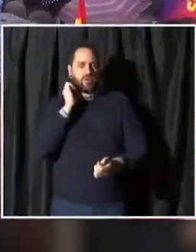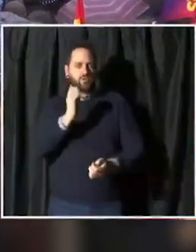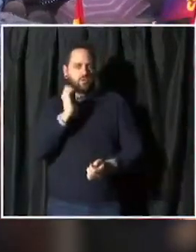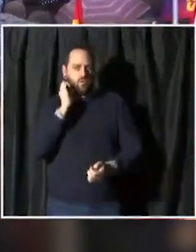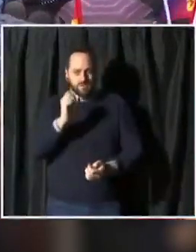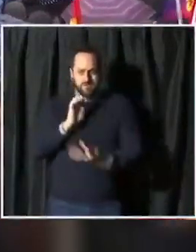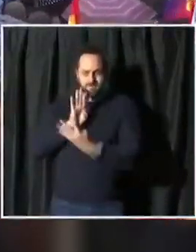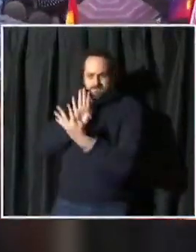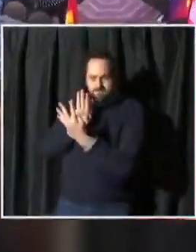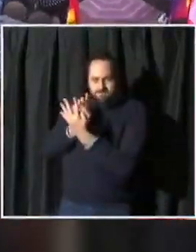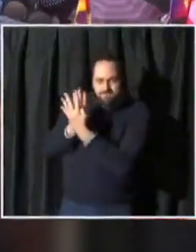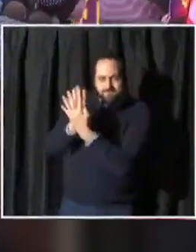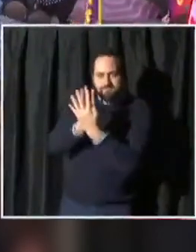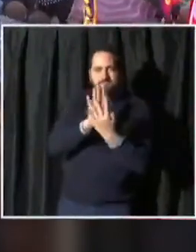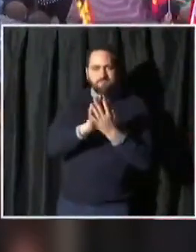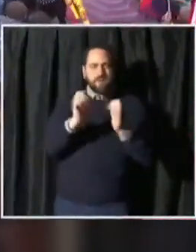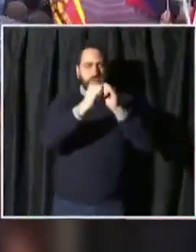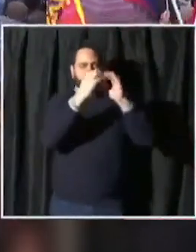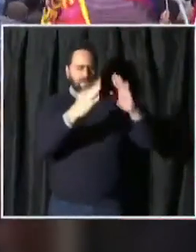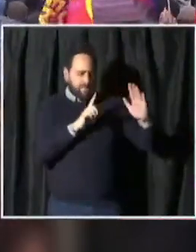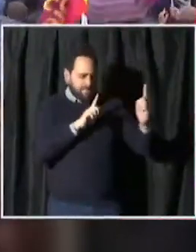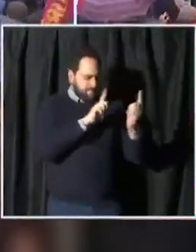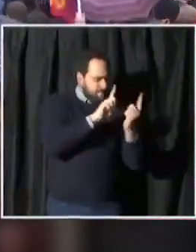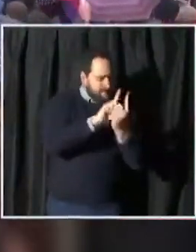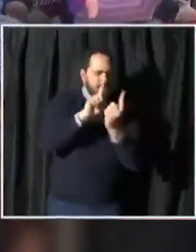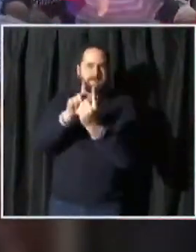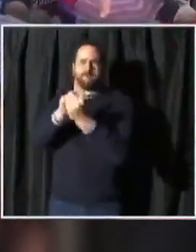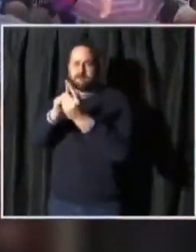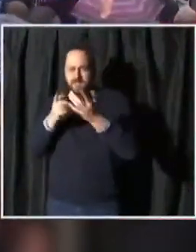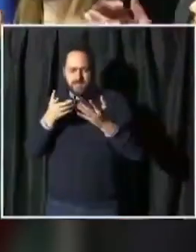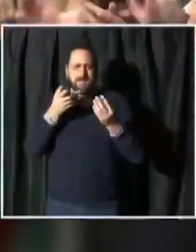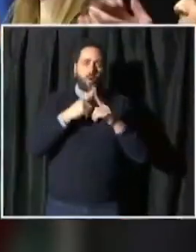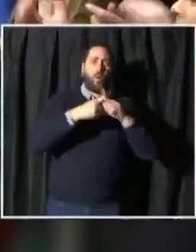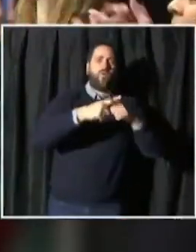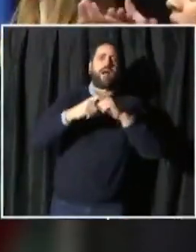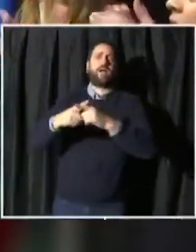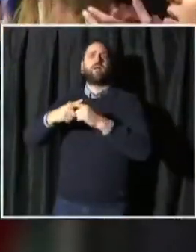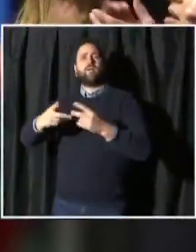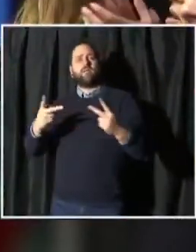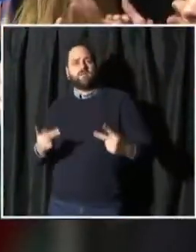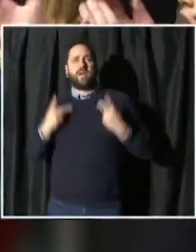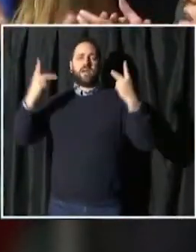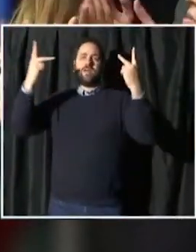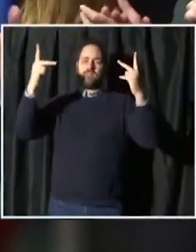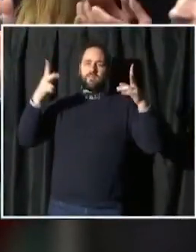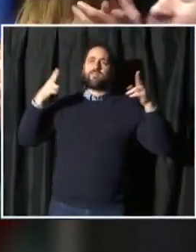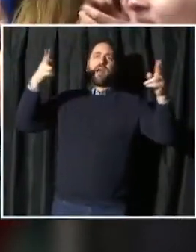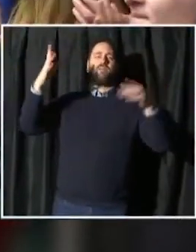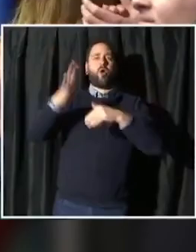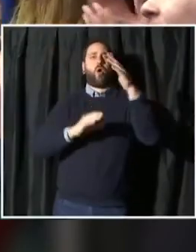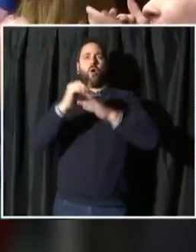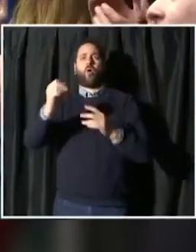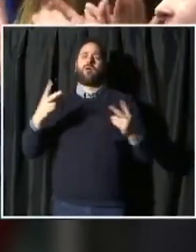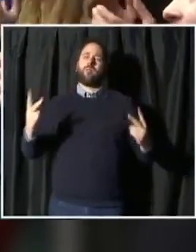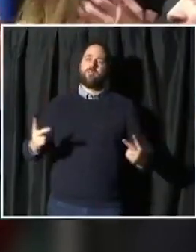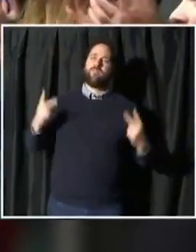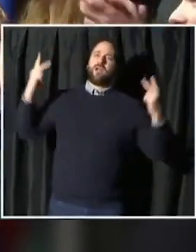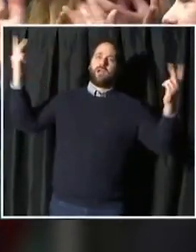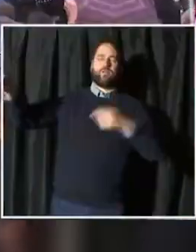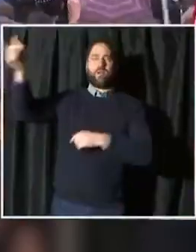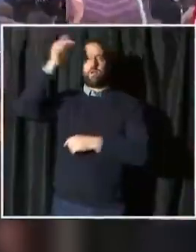les salariés. Vive les jours heureux. Vive la République. Vive la France!